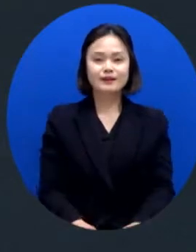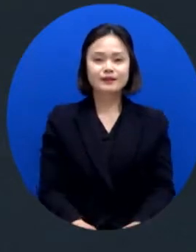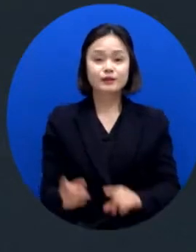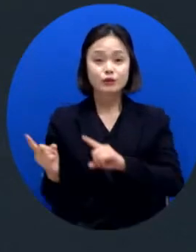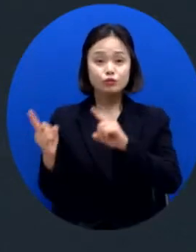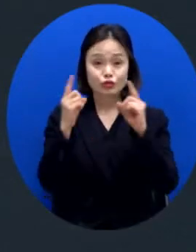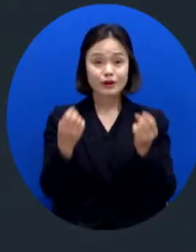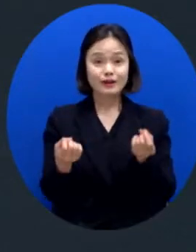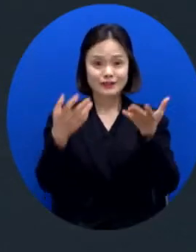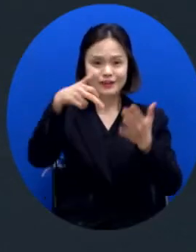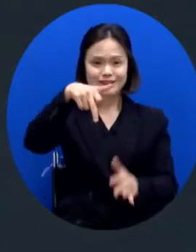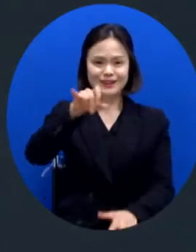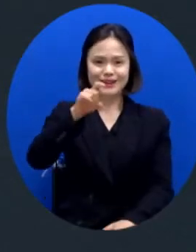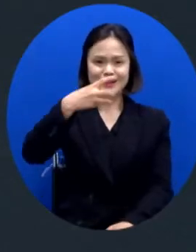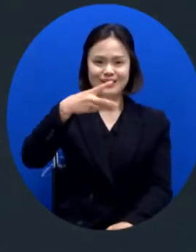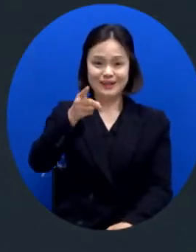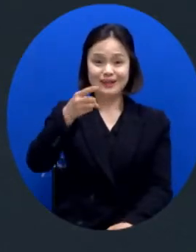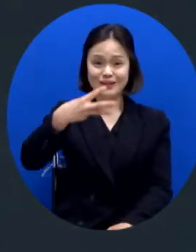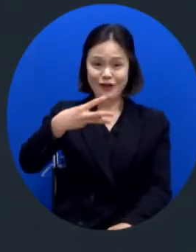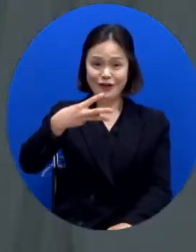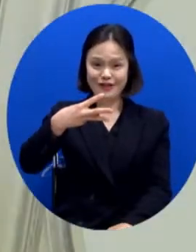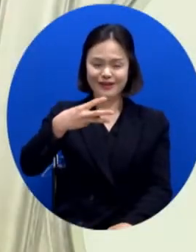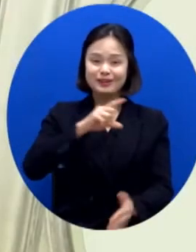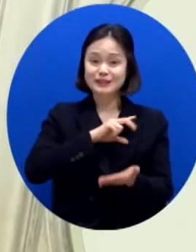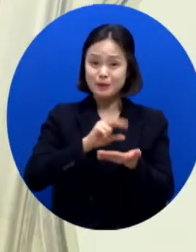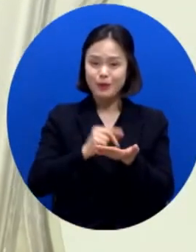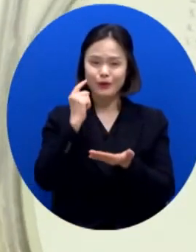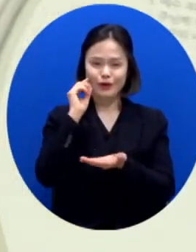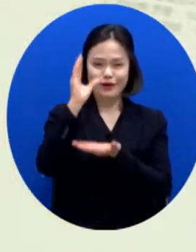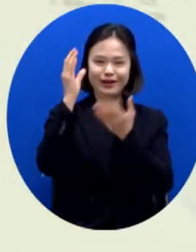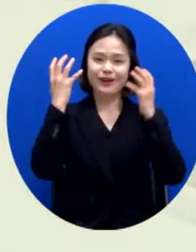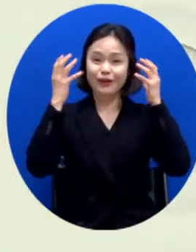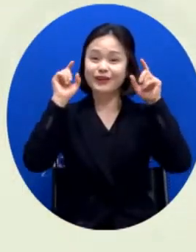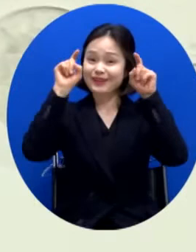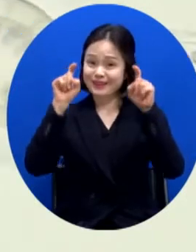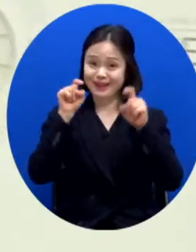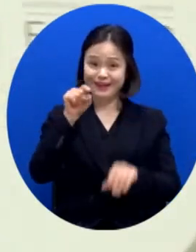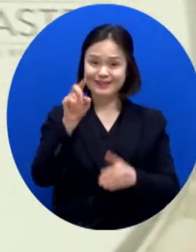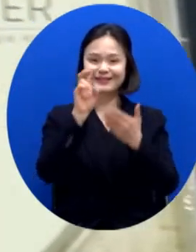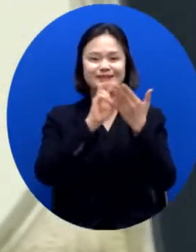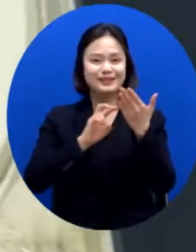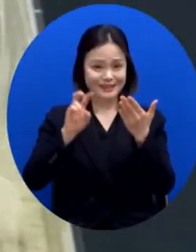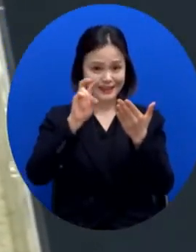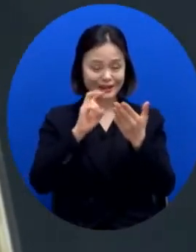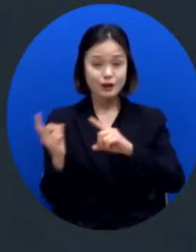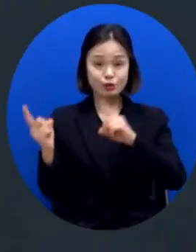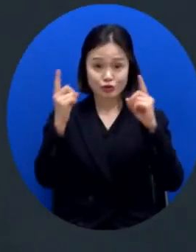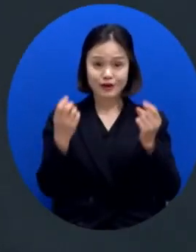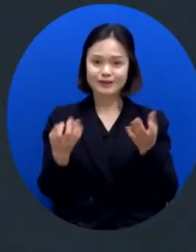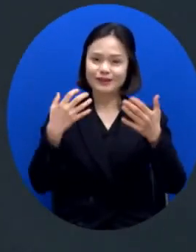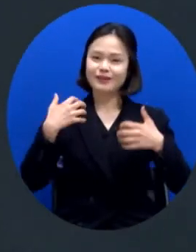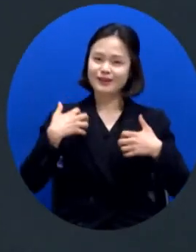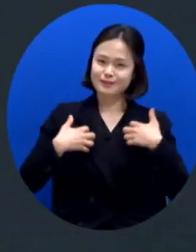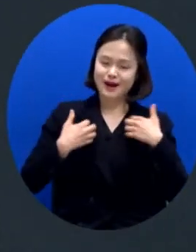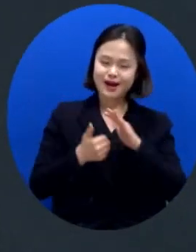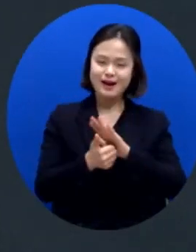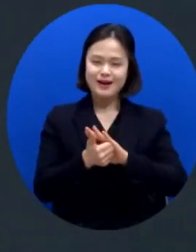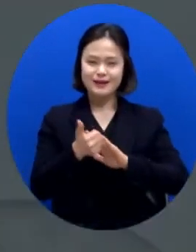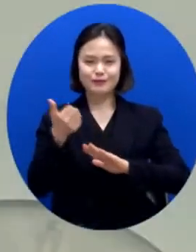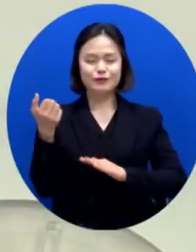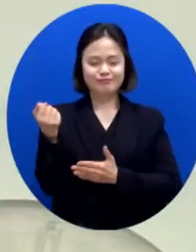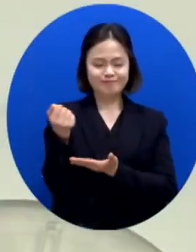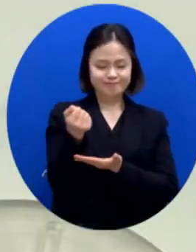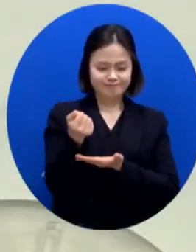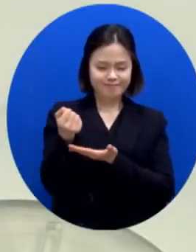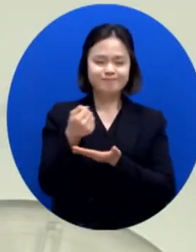부활절 캐럴 영광의 어린 양입니다. 부활절이 주는 희망과 기쁨의 정서를 오래도록 향유하고자